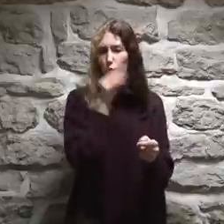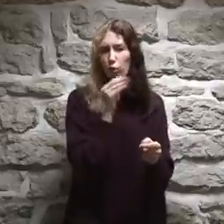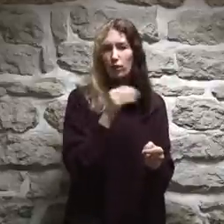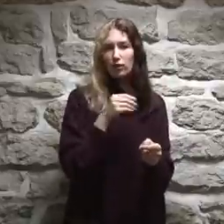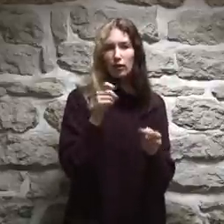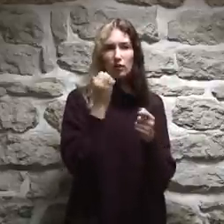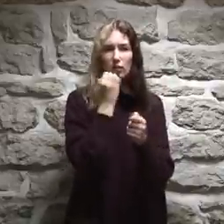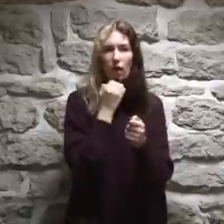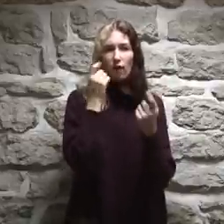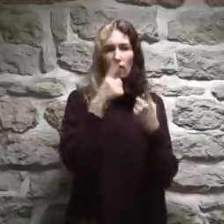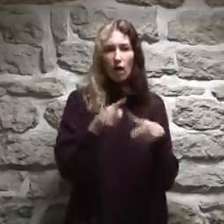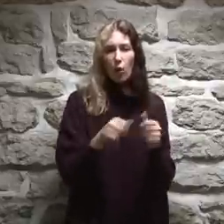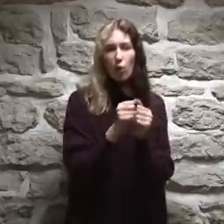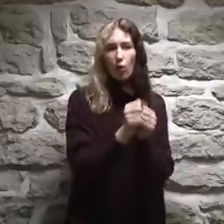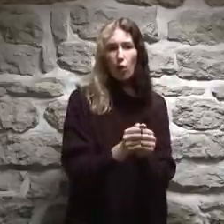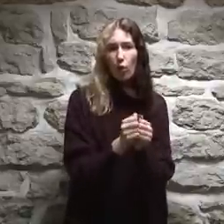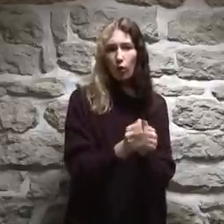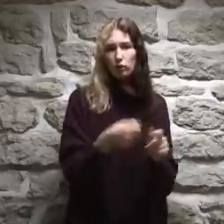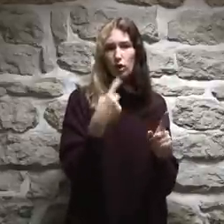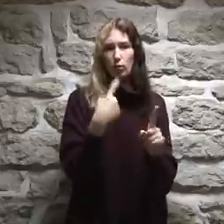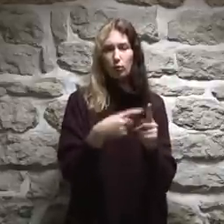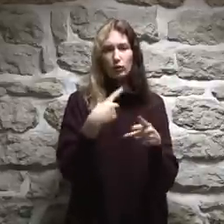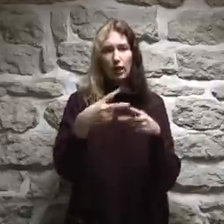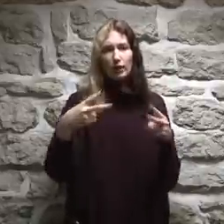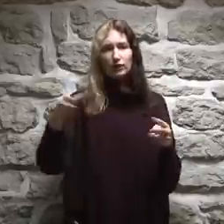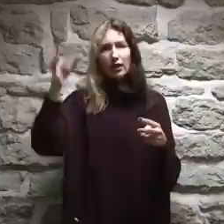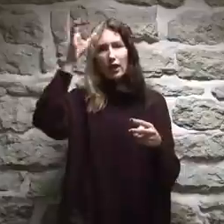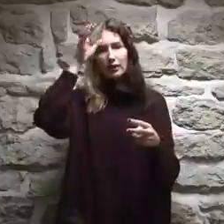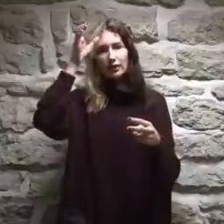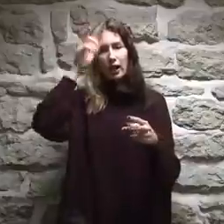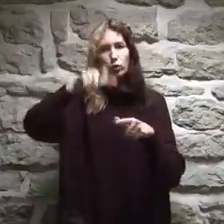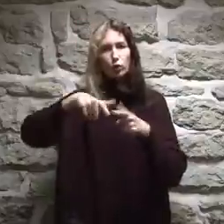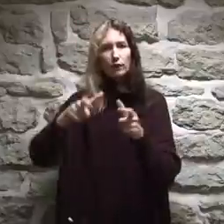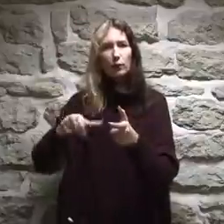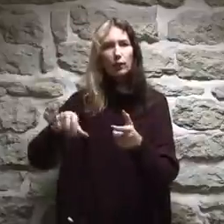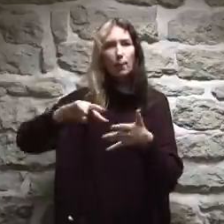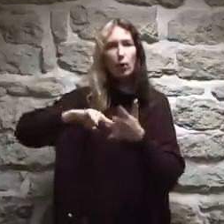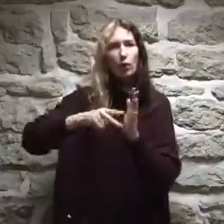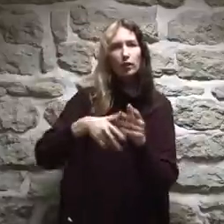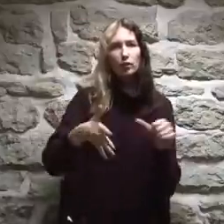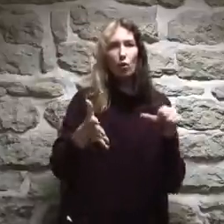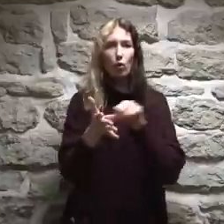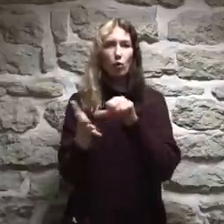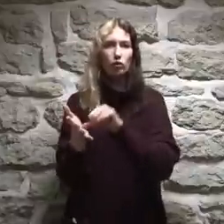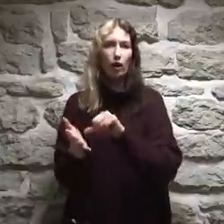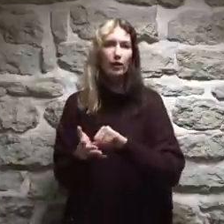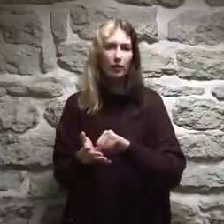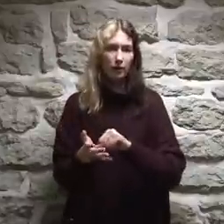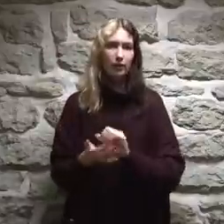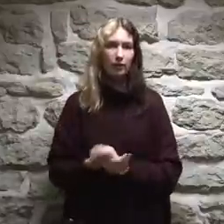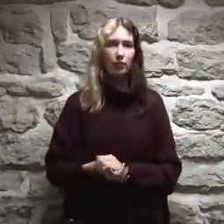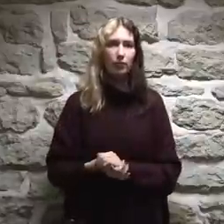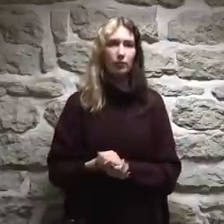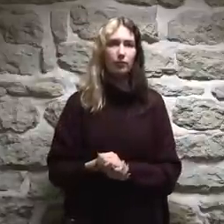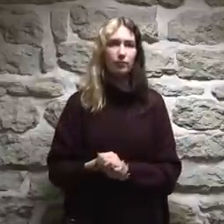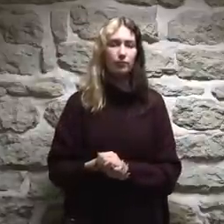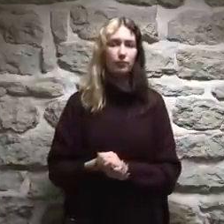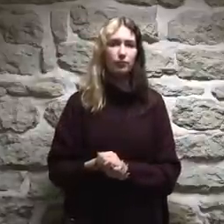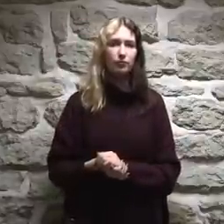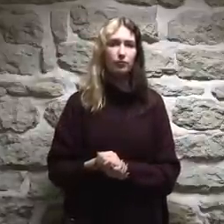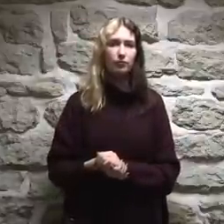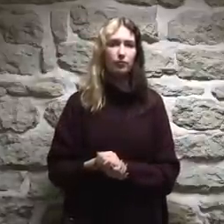rahvalaule ja osalenud väga mitmetes teadusfilmide projektides ja sealjuures ka